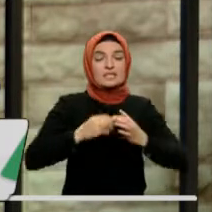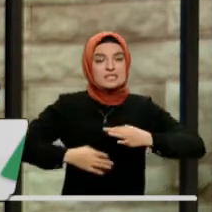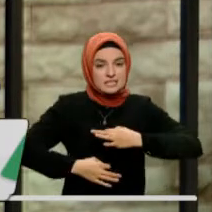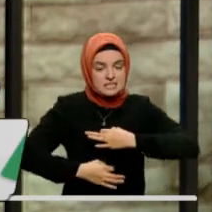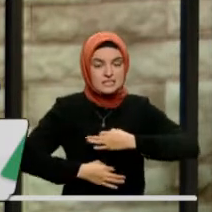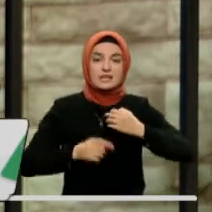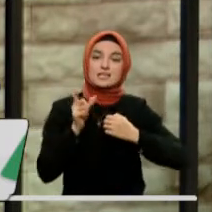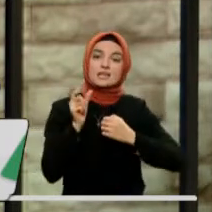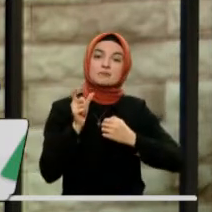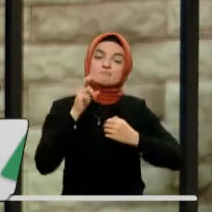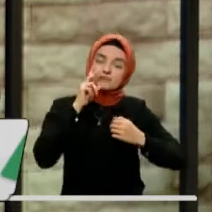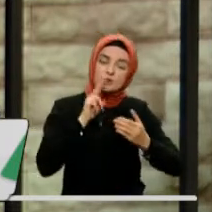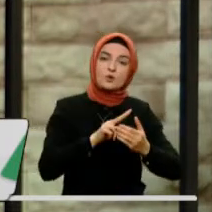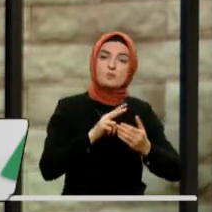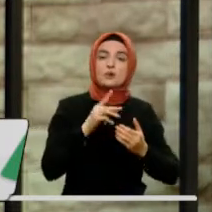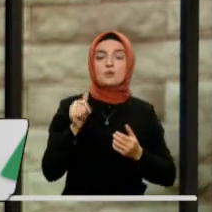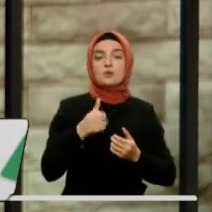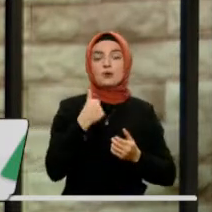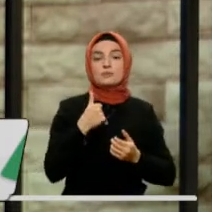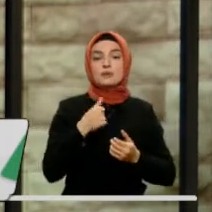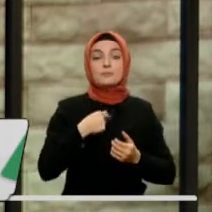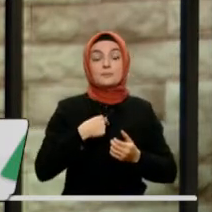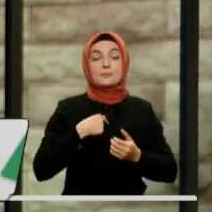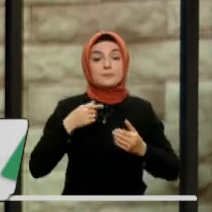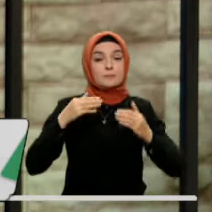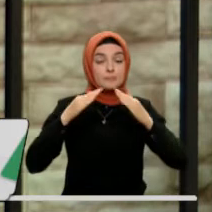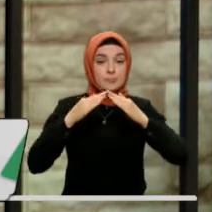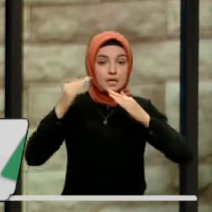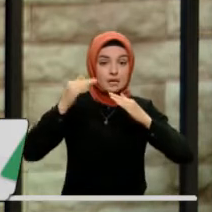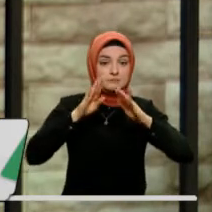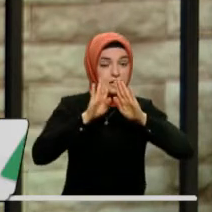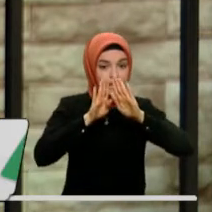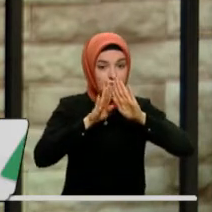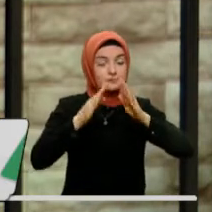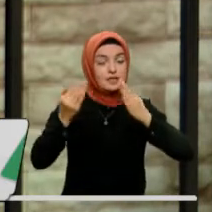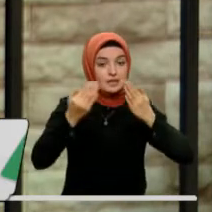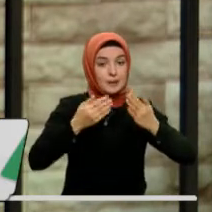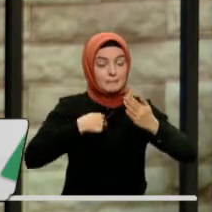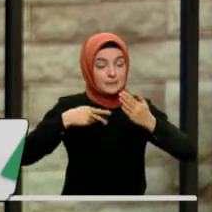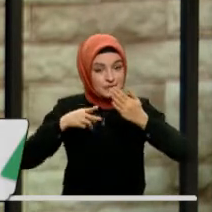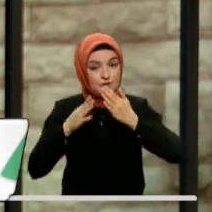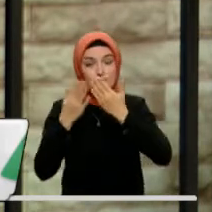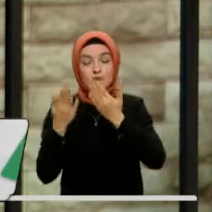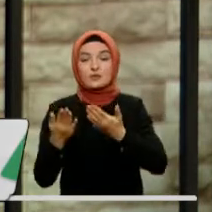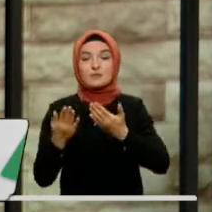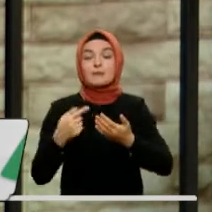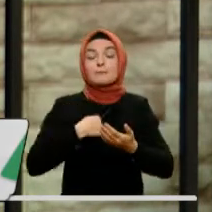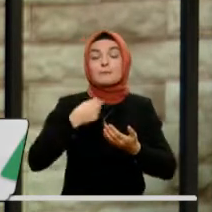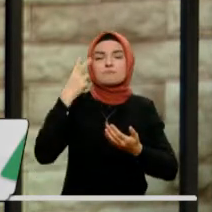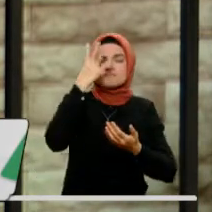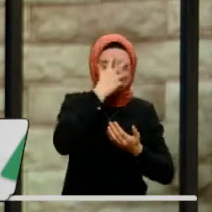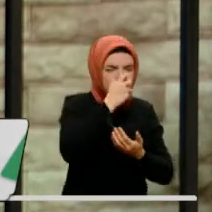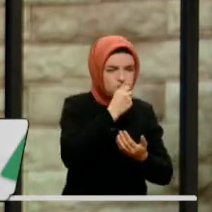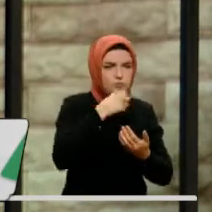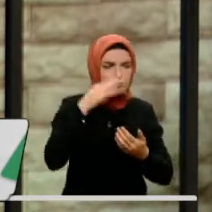kavramını görmüşsen, yani ben eve geldiğimde kapıyı bana açıyorsan, gidince beni yolcu ediyorsan ya da ben geldiğimde yüzün asıksa, suratın asıksa